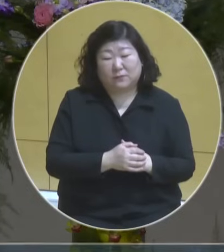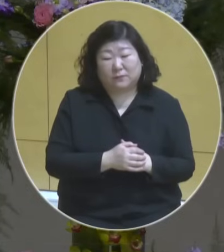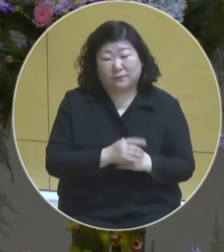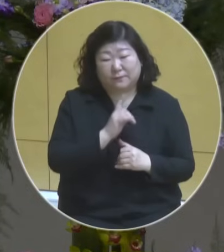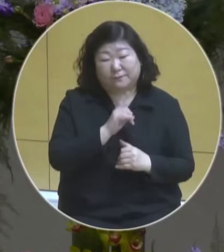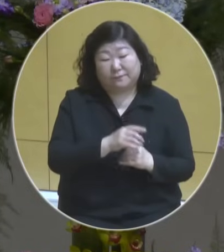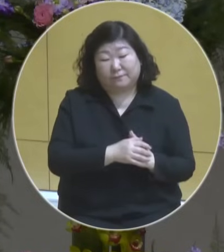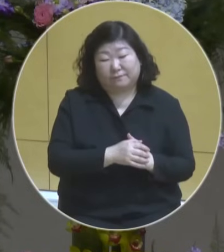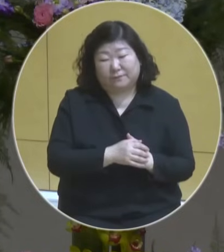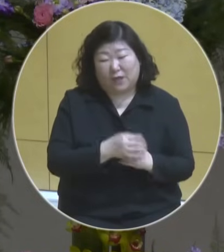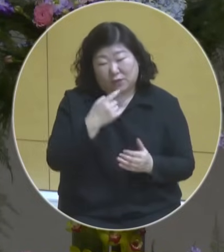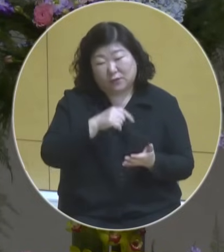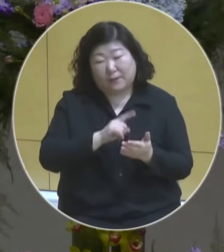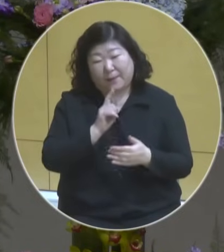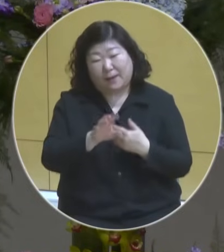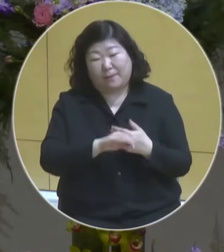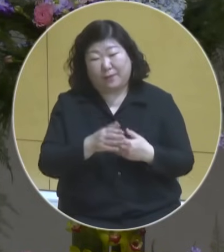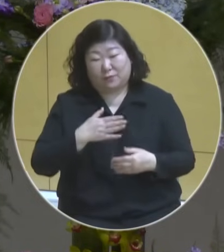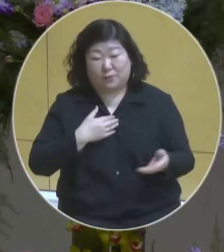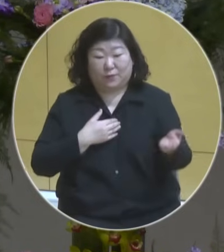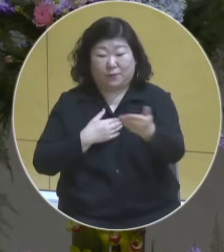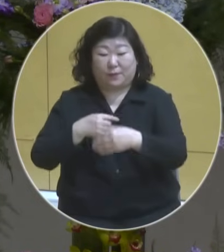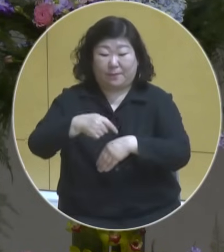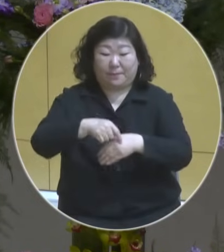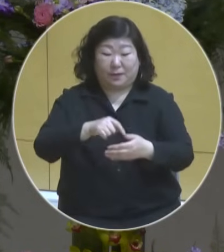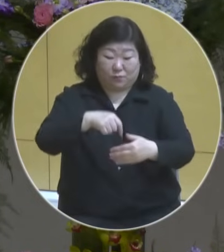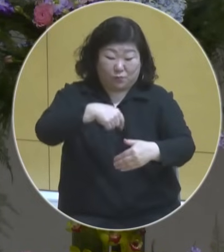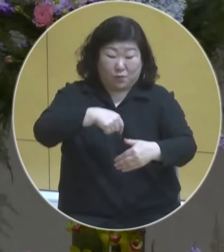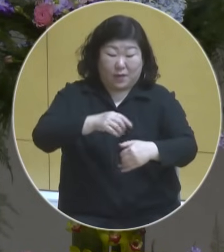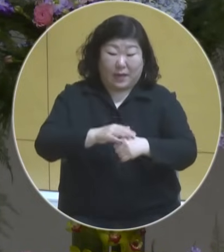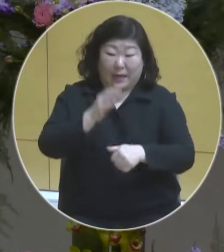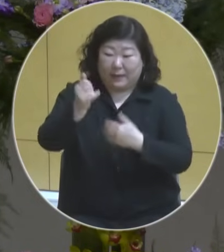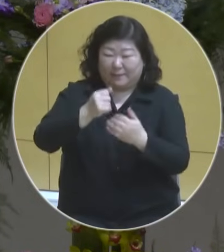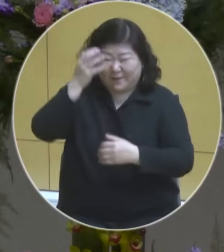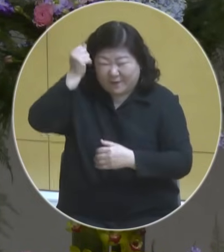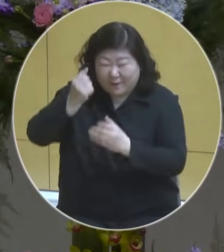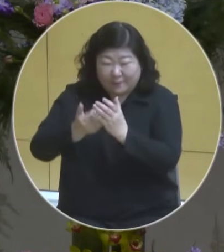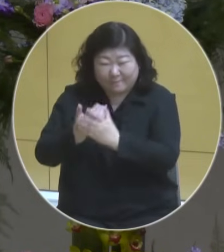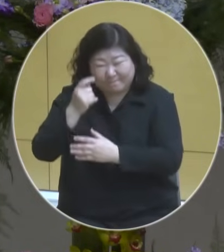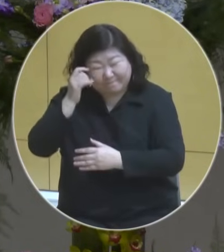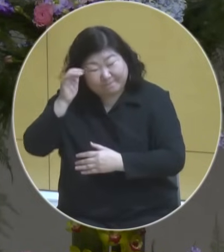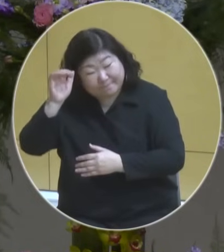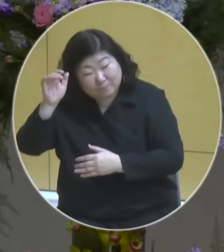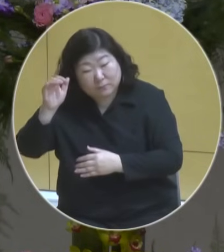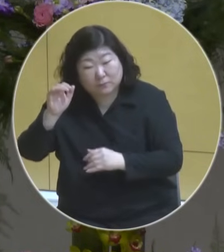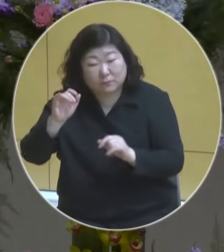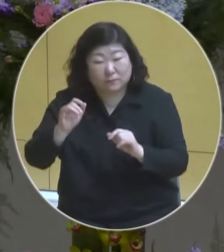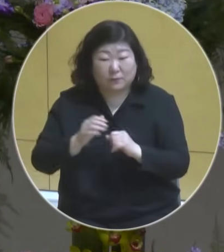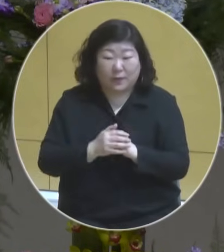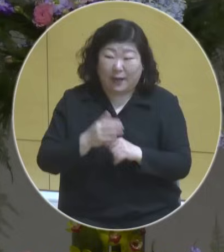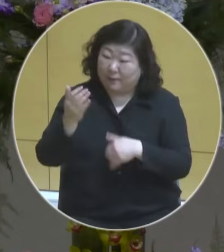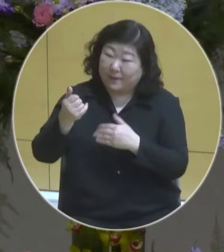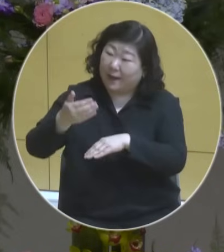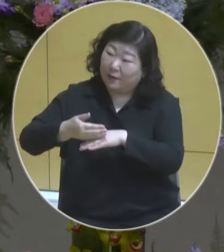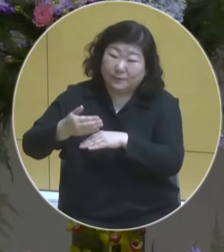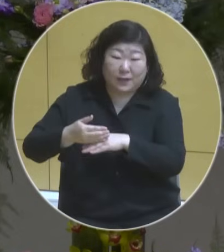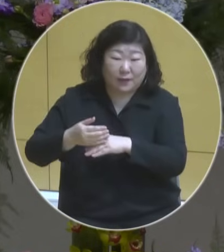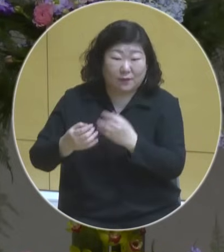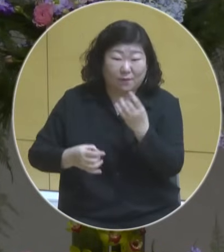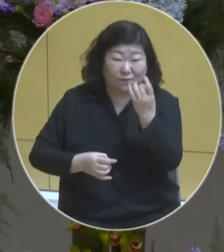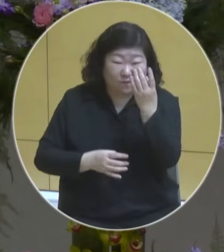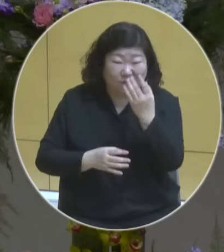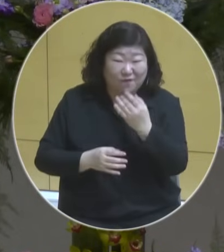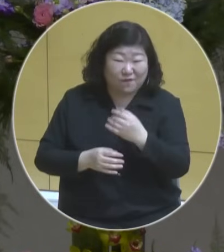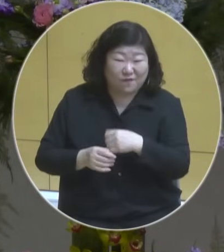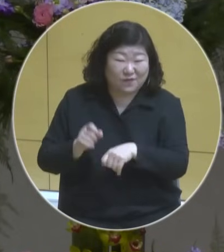쉽게 말씀드리면 저와 여러분 마음속에 하나님이 막 기억나고 하나님이 생각나고 하나님 은혜가 감사는 그런 본성을 가지고 있지